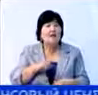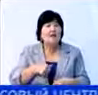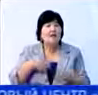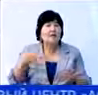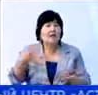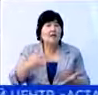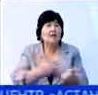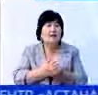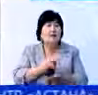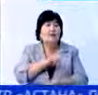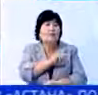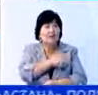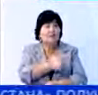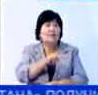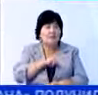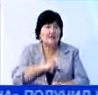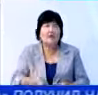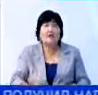лет проработал в медицине.